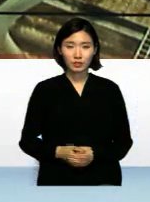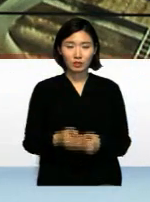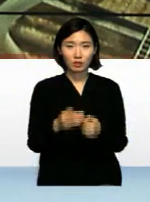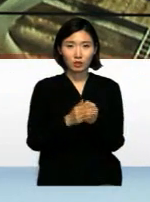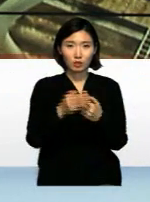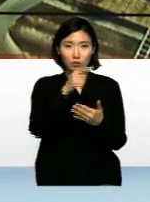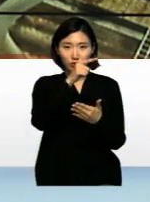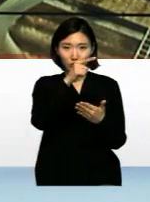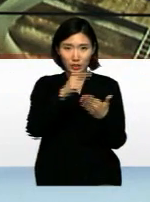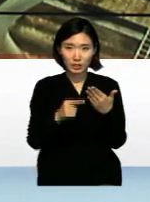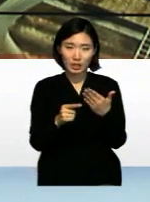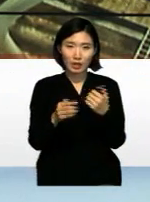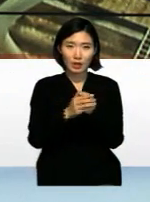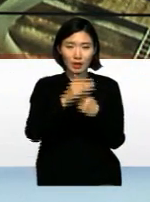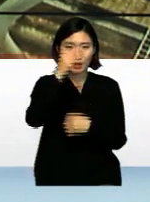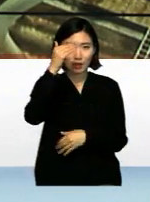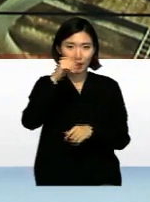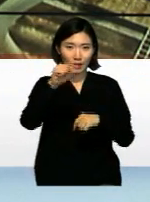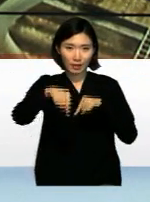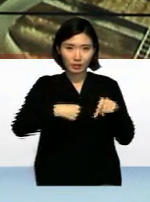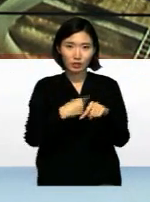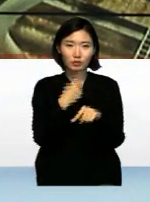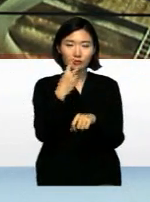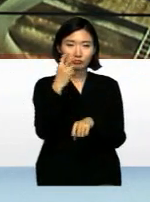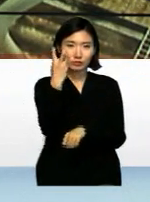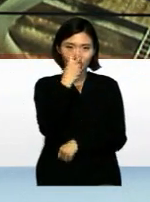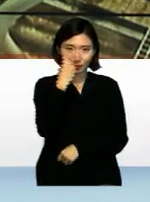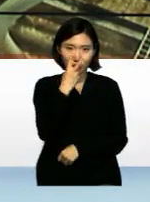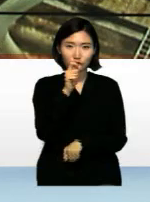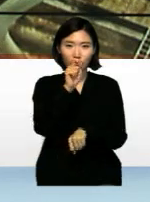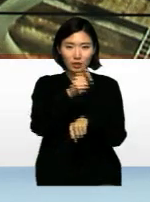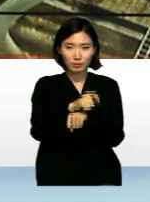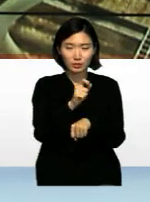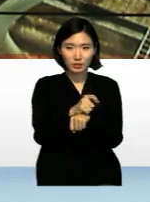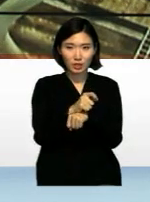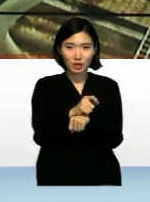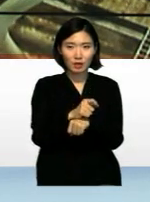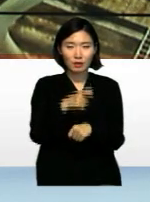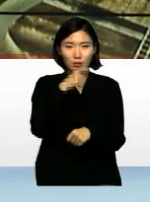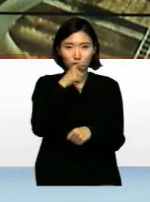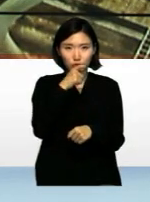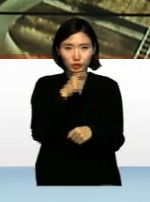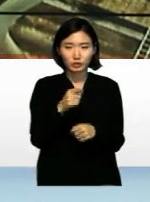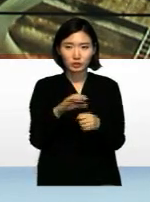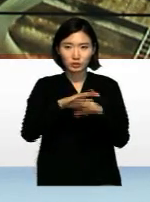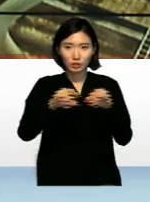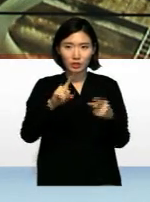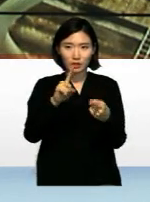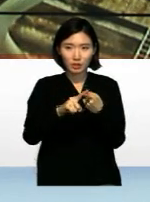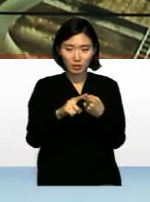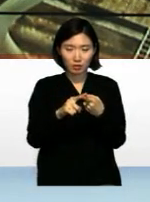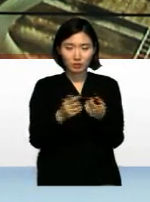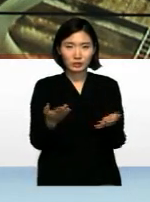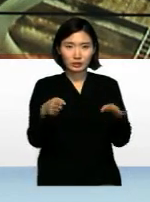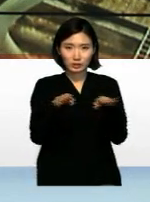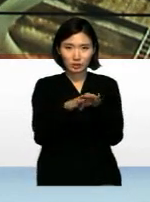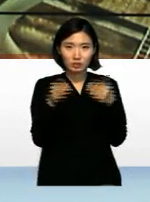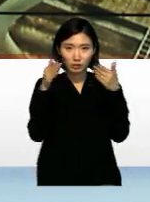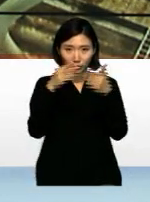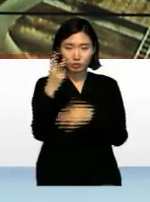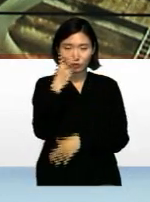구리시 의회가 올해 행정사무감사에서 하수과에 대한 집중감사를 예고했습니다. 시 의원들은 행감에